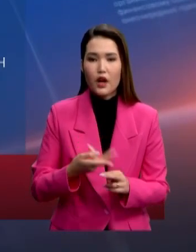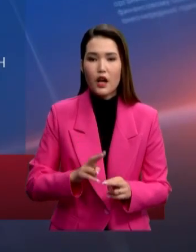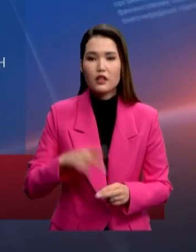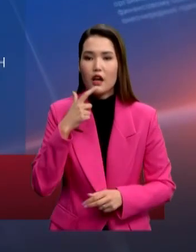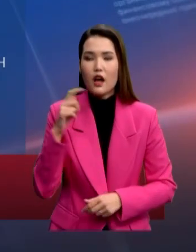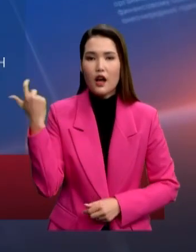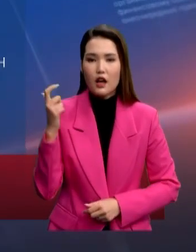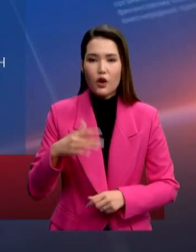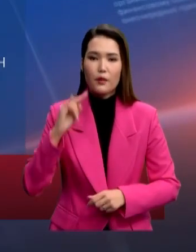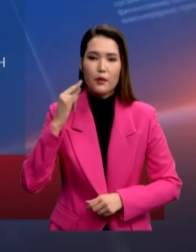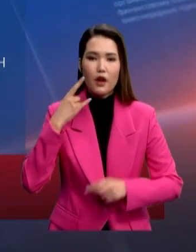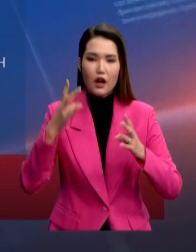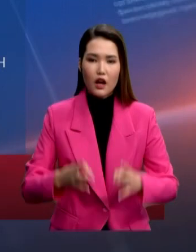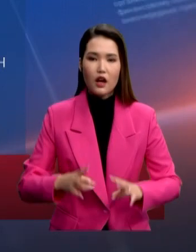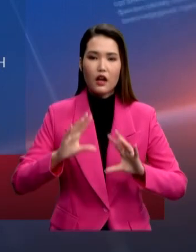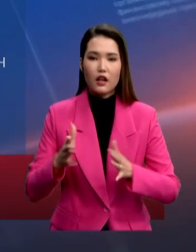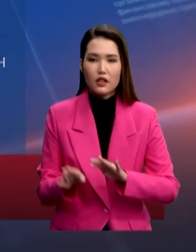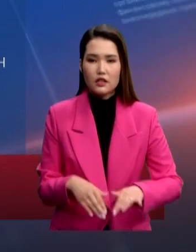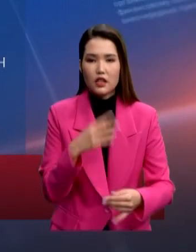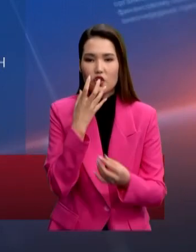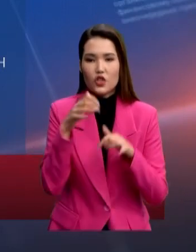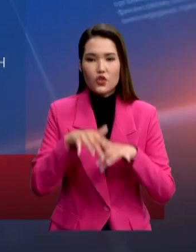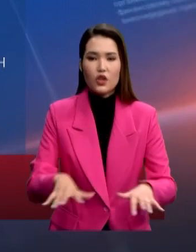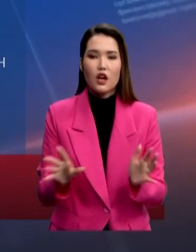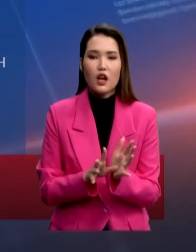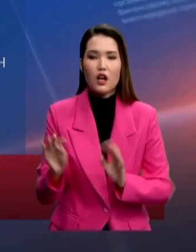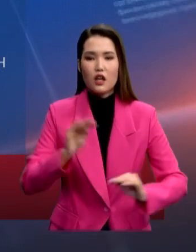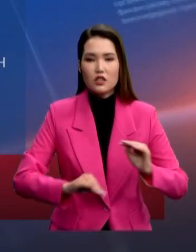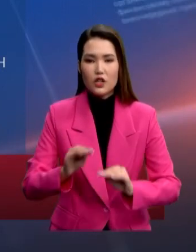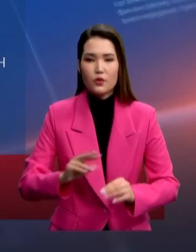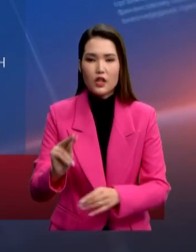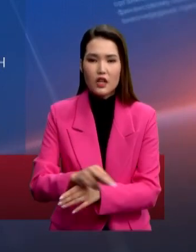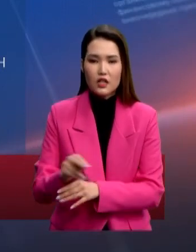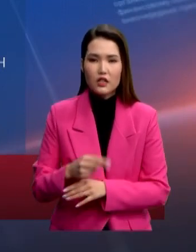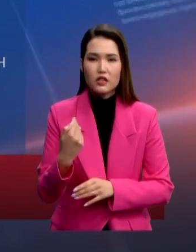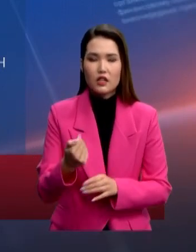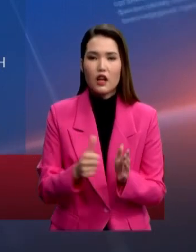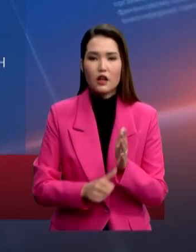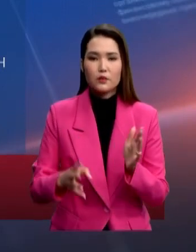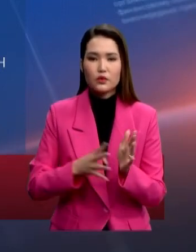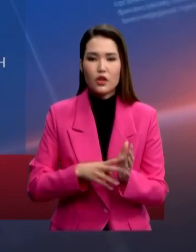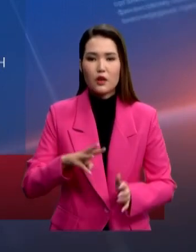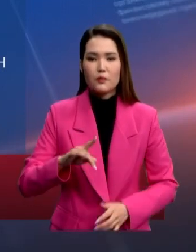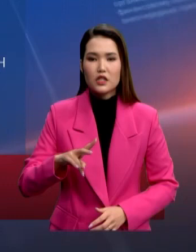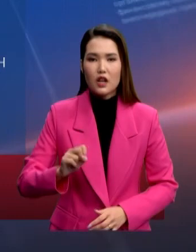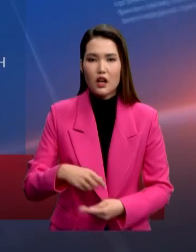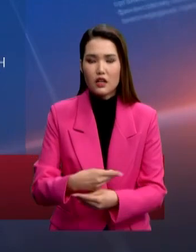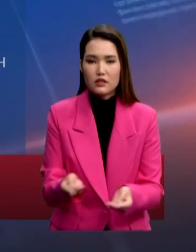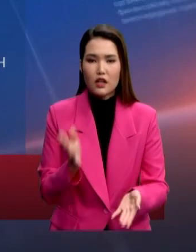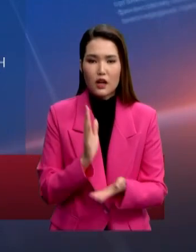бен Петропавлдағы апаттардан кейін билік жылу электр орталықтарын салу мен жөндеуге биыл 69 миллиард теңге бағыттап